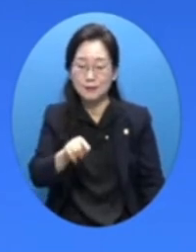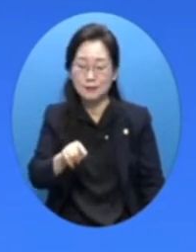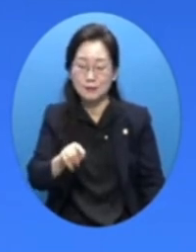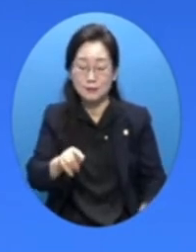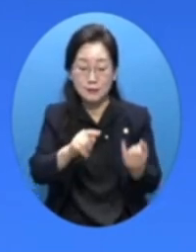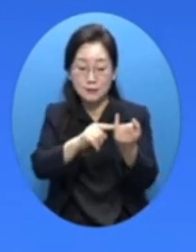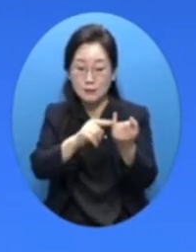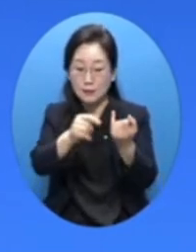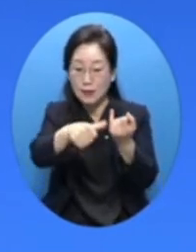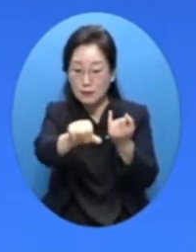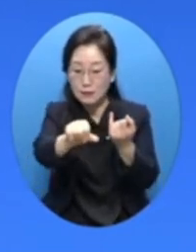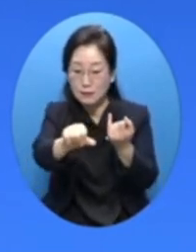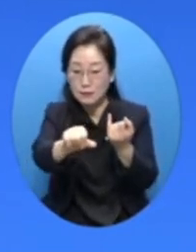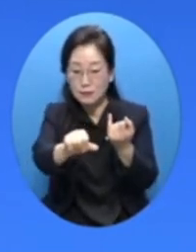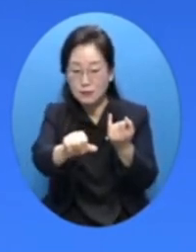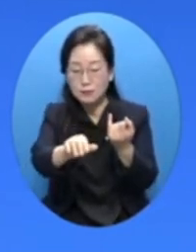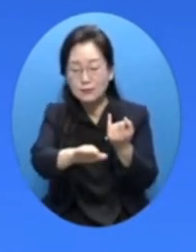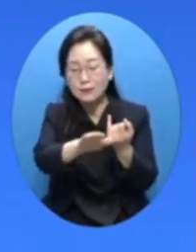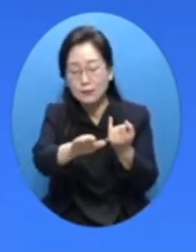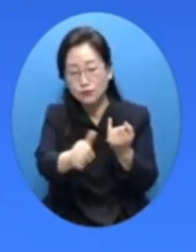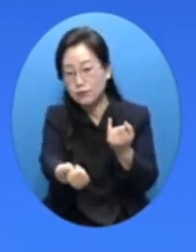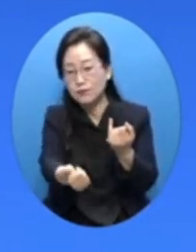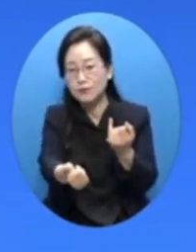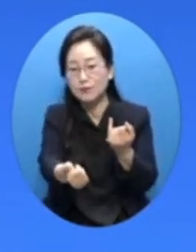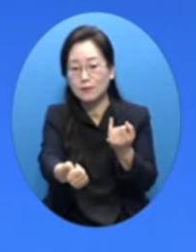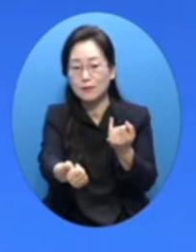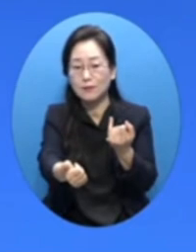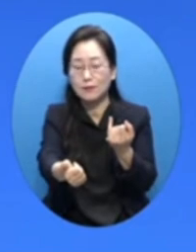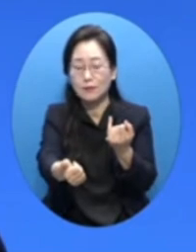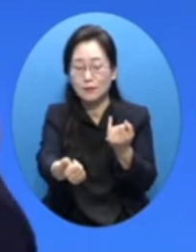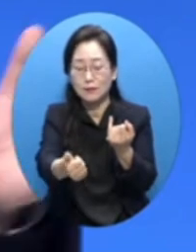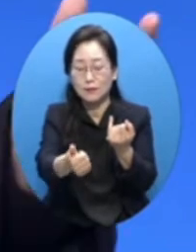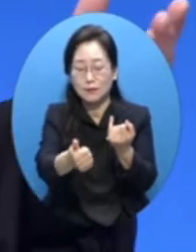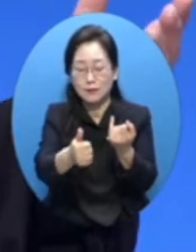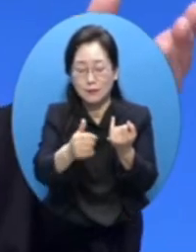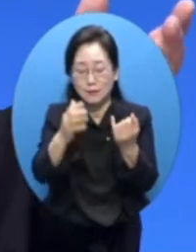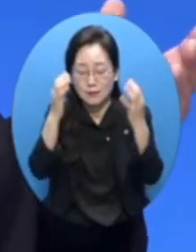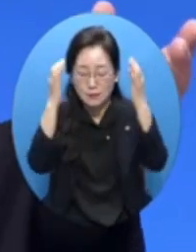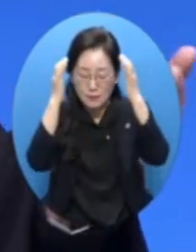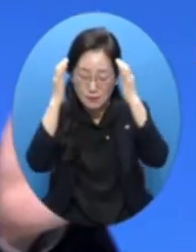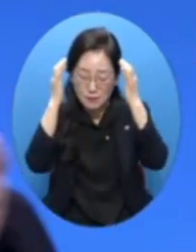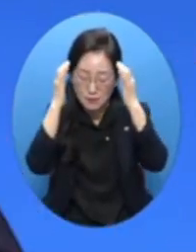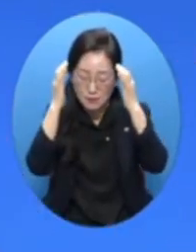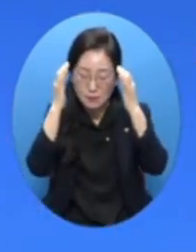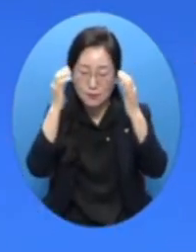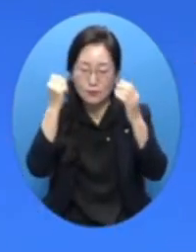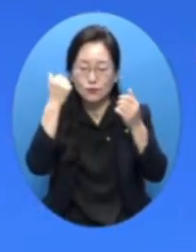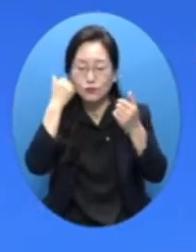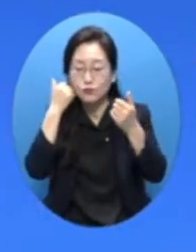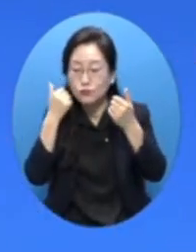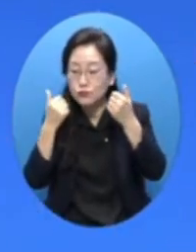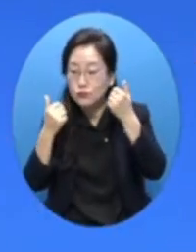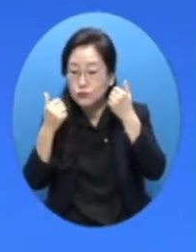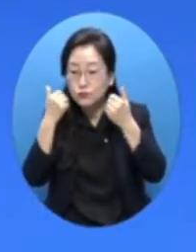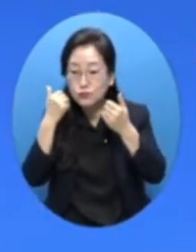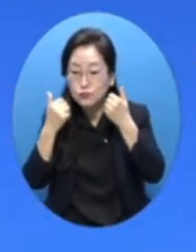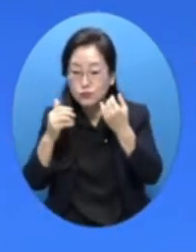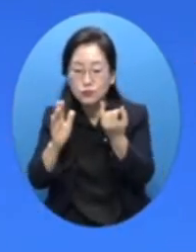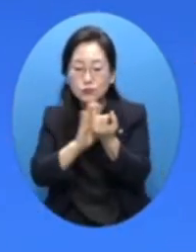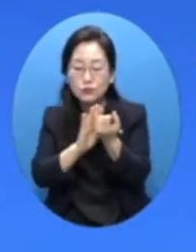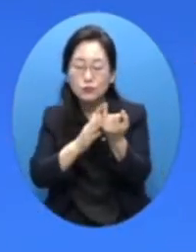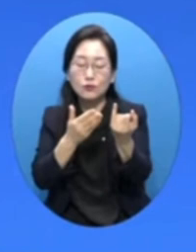아들을 잃어버린 여인의 그 당한 죽음에 대한 고통은 그 누구도 위로할 수